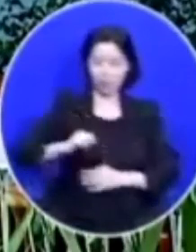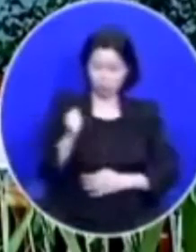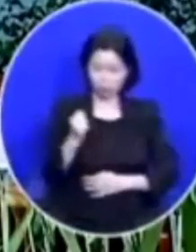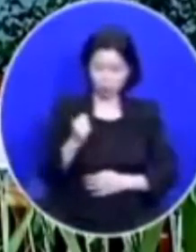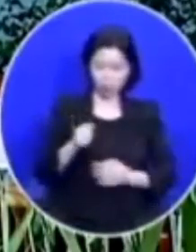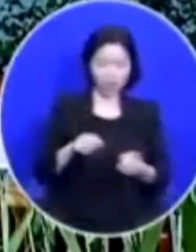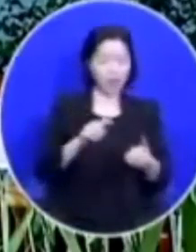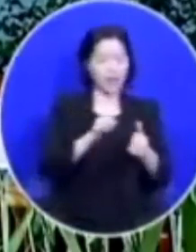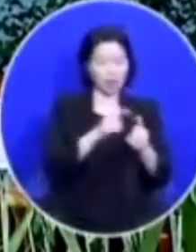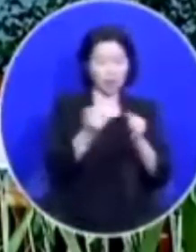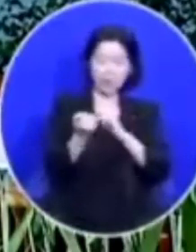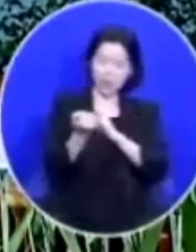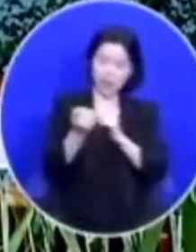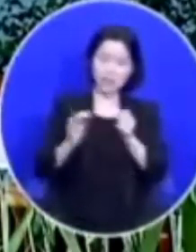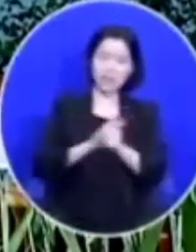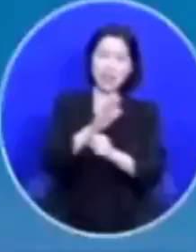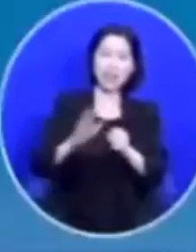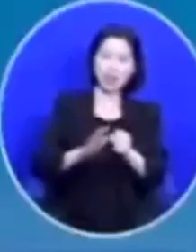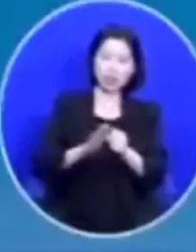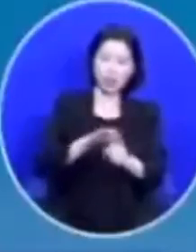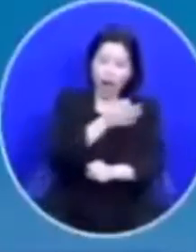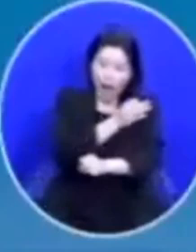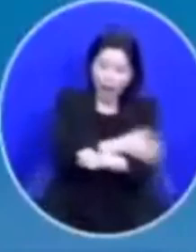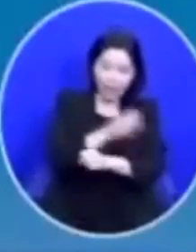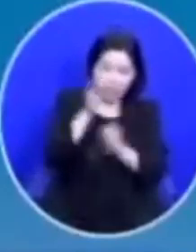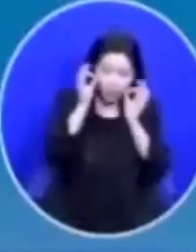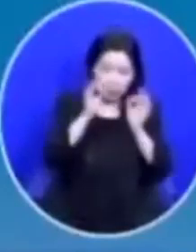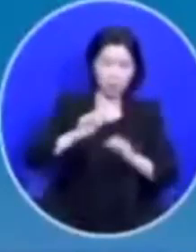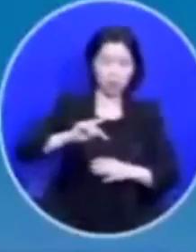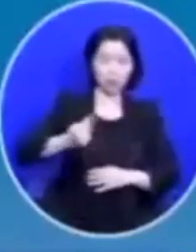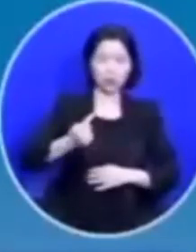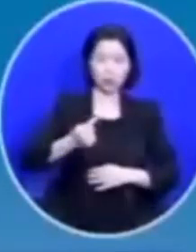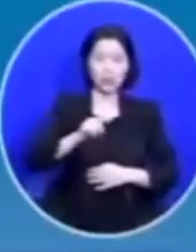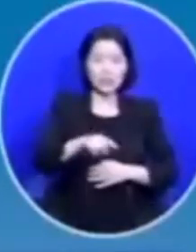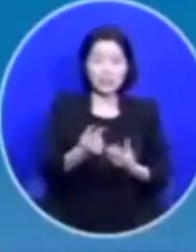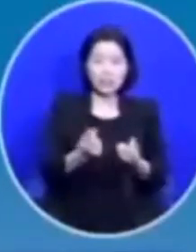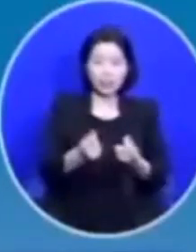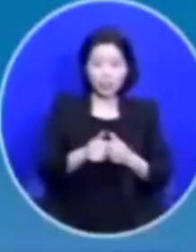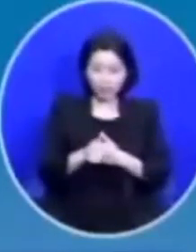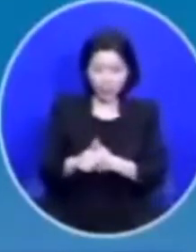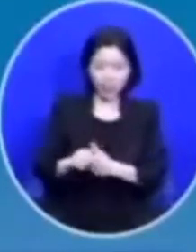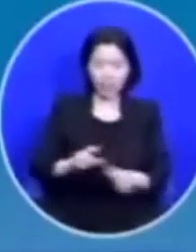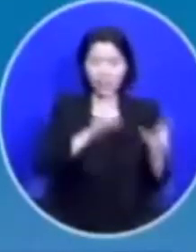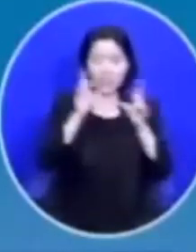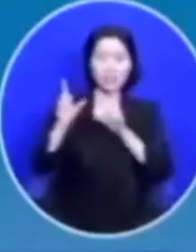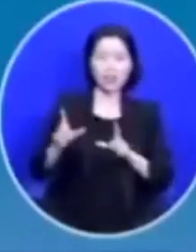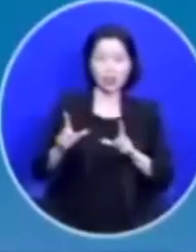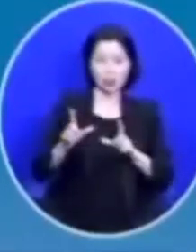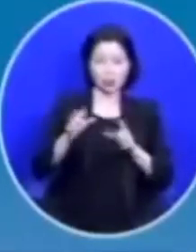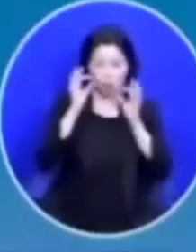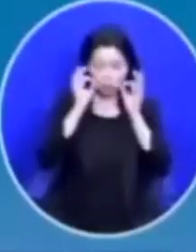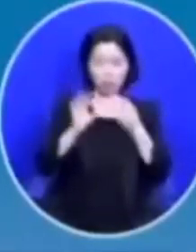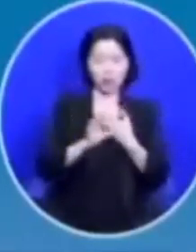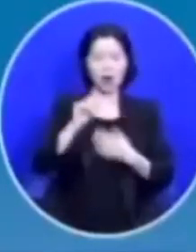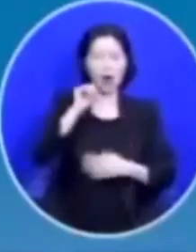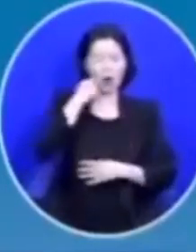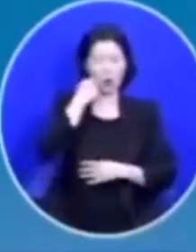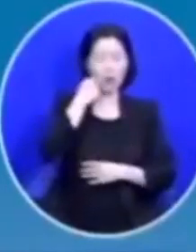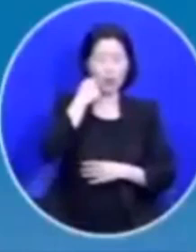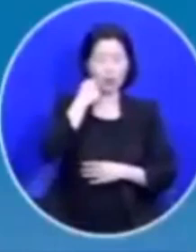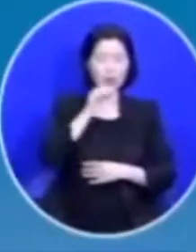사랑하는 것 간단해 보여도 실제로 그렇게 살려 그러면 이거 정말 어려운 일입니다